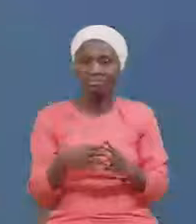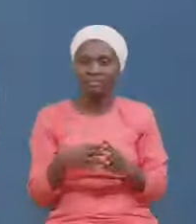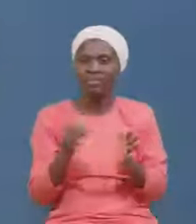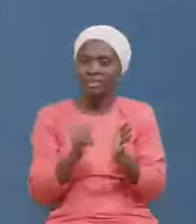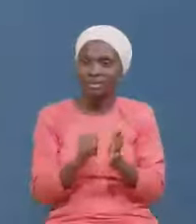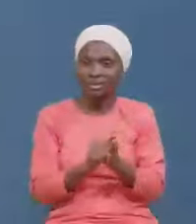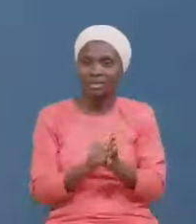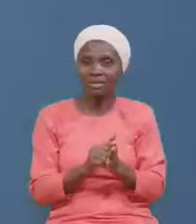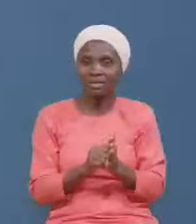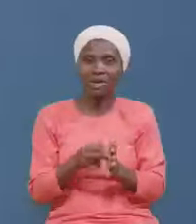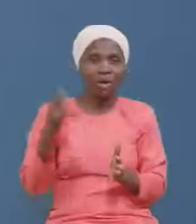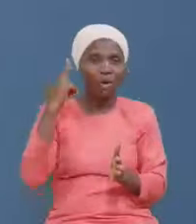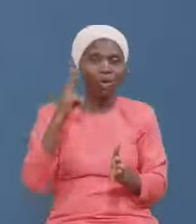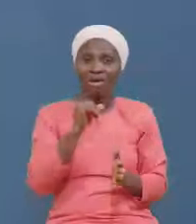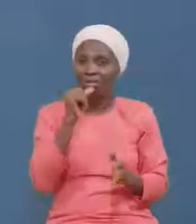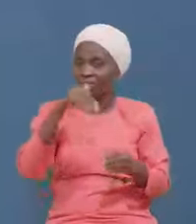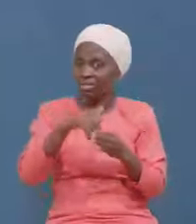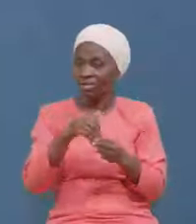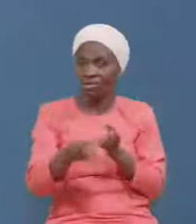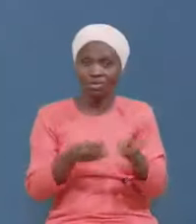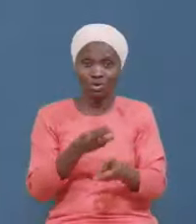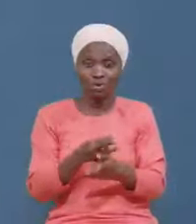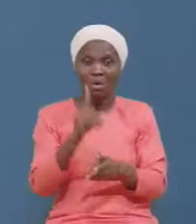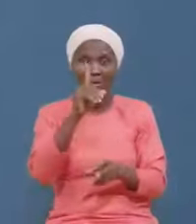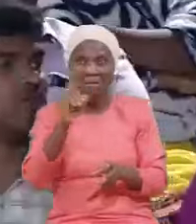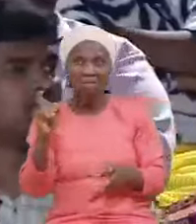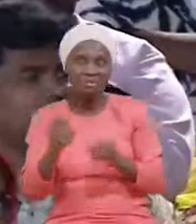were not in the world 100